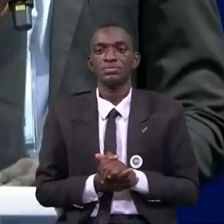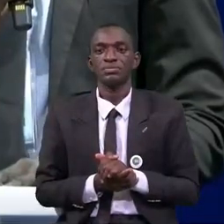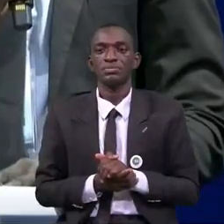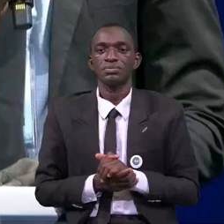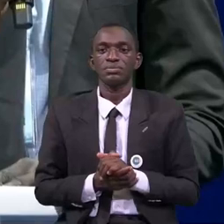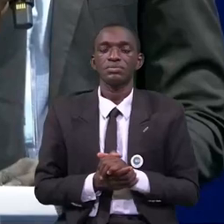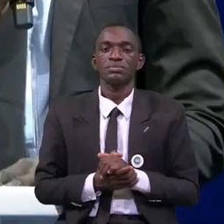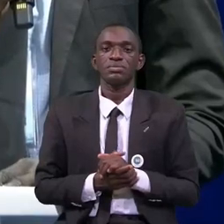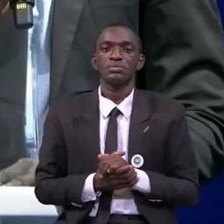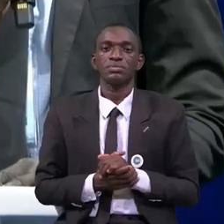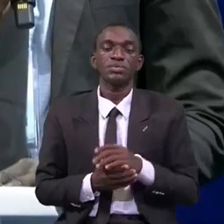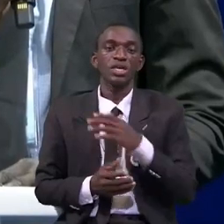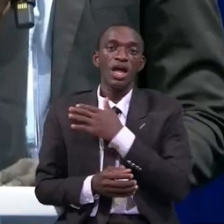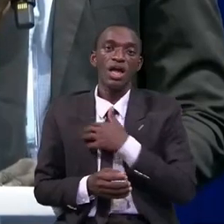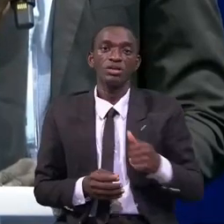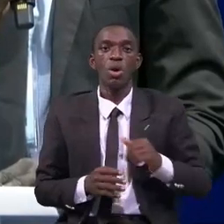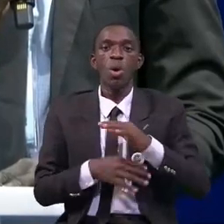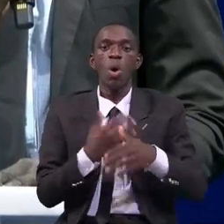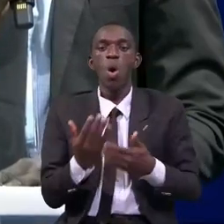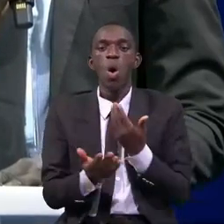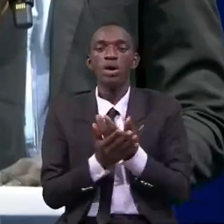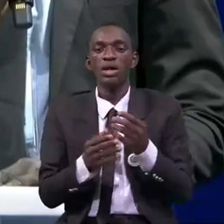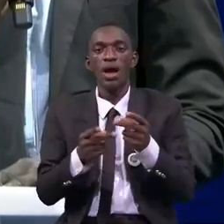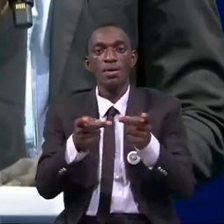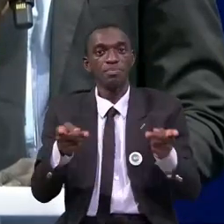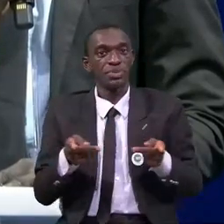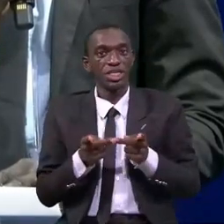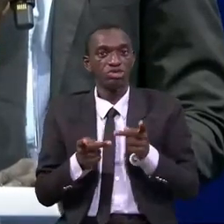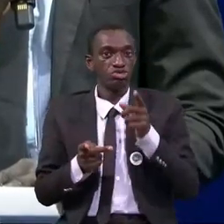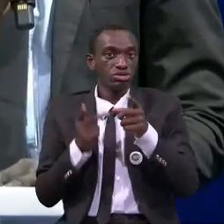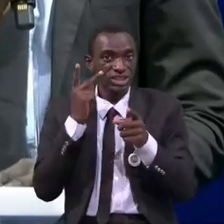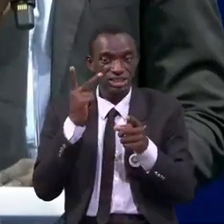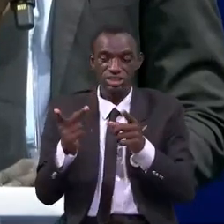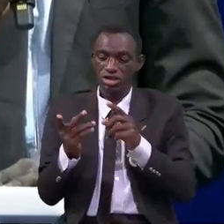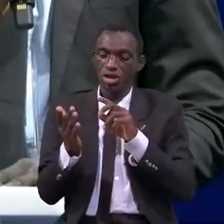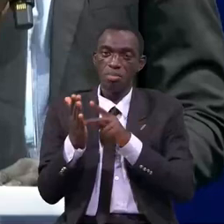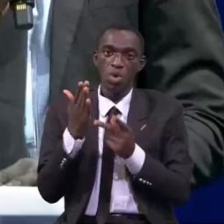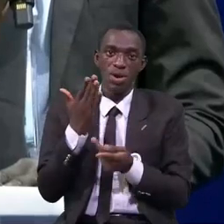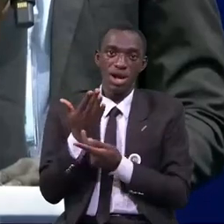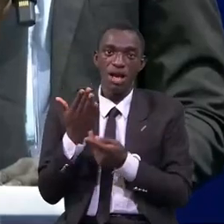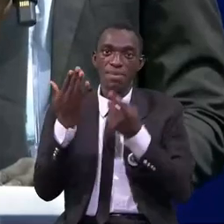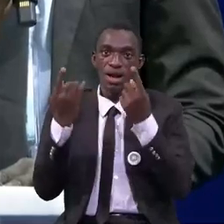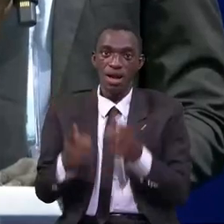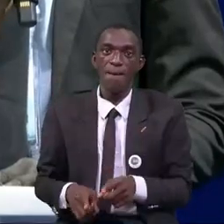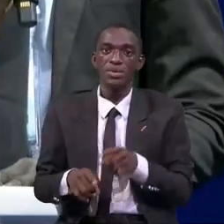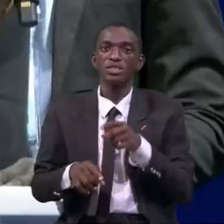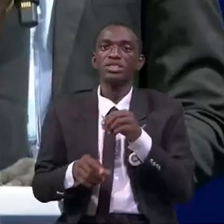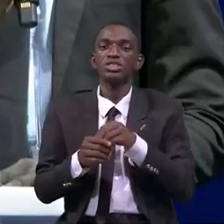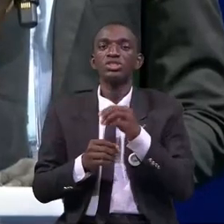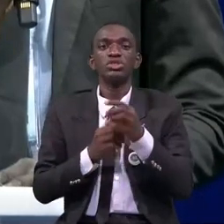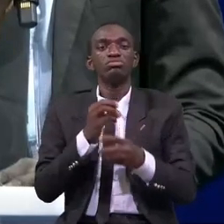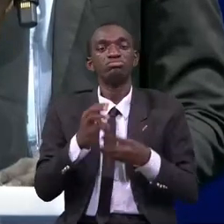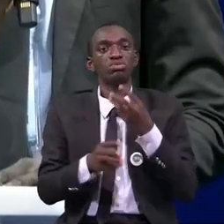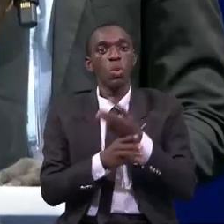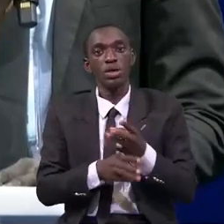Radi and in all the places where this program is holding across the globe let's ensure